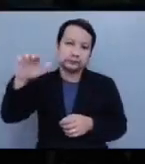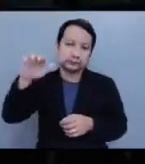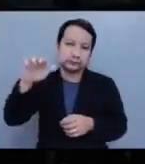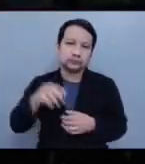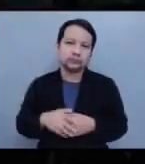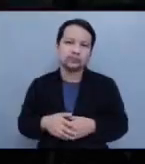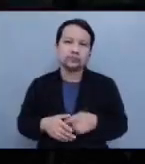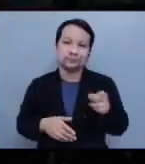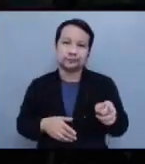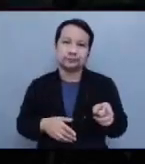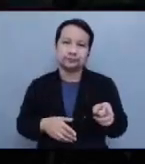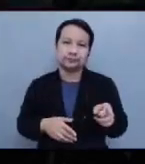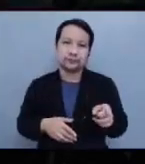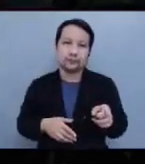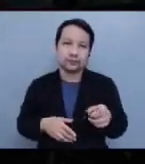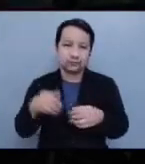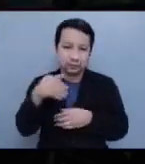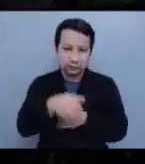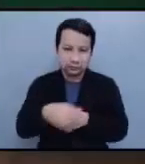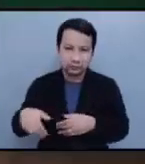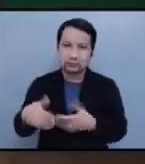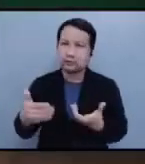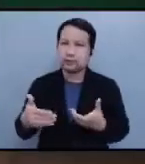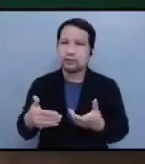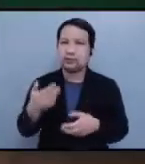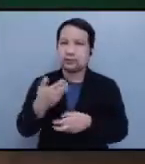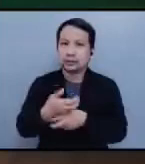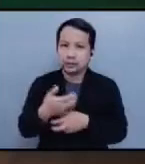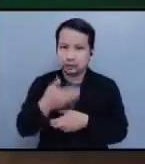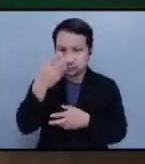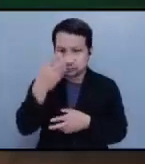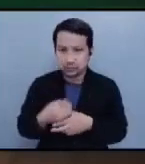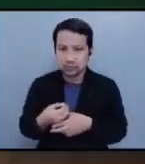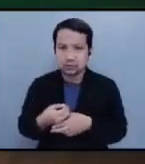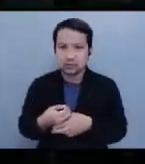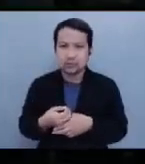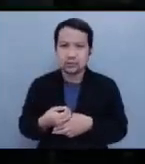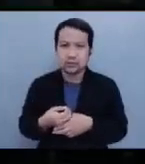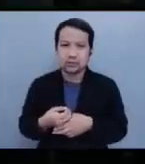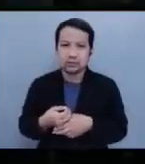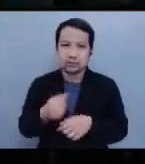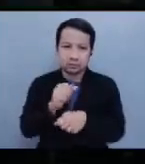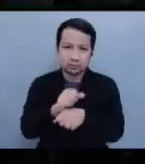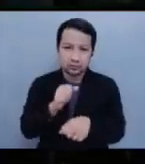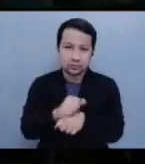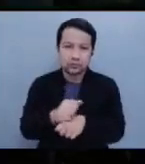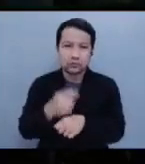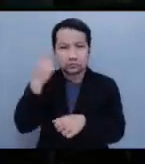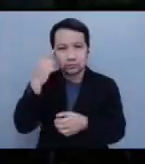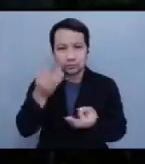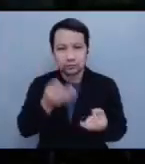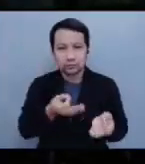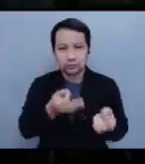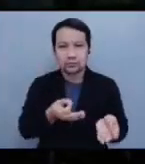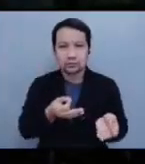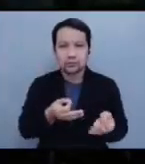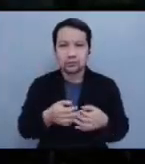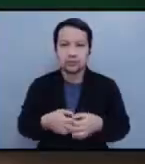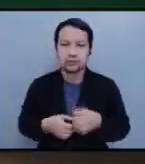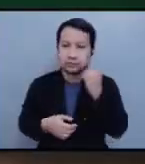po siya nagpupuyat sa trabaho. Kasi para may makain po kami. Siya yung nagkalaga sa